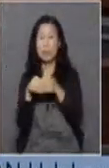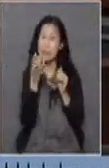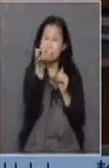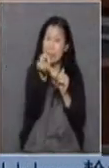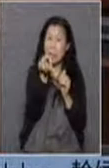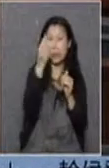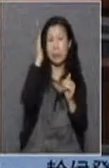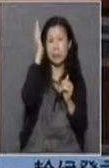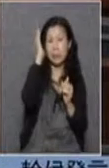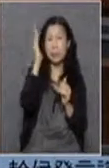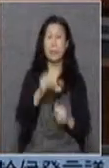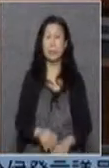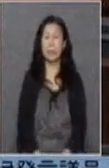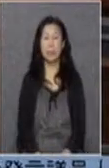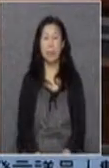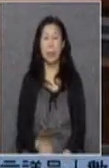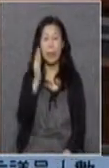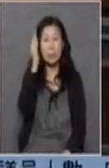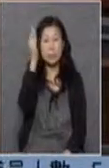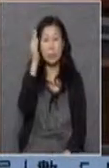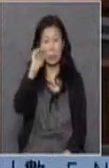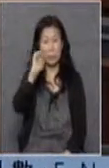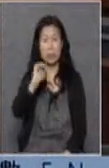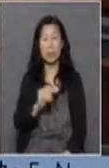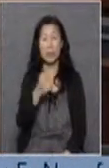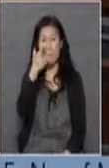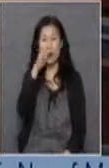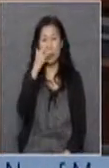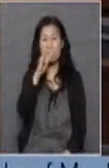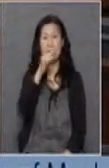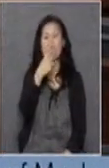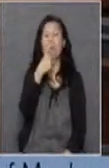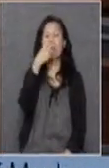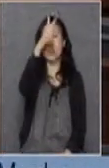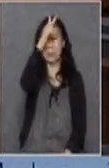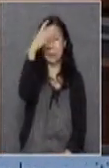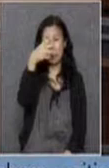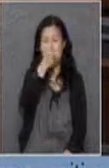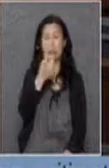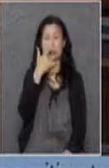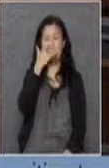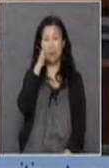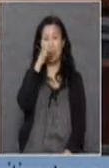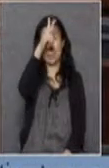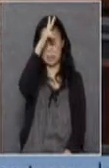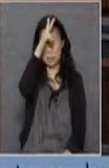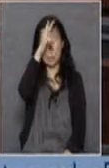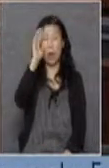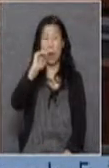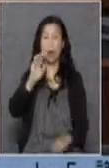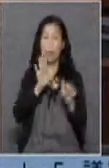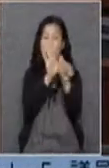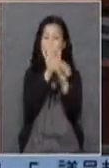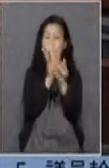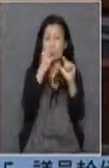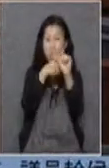的希望，希望的就是新的特首、新的政府可以為他們做多少